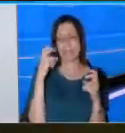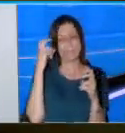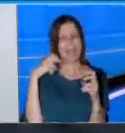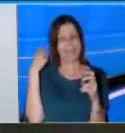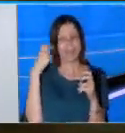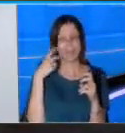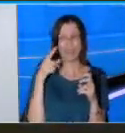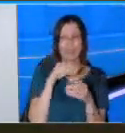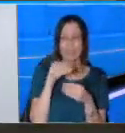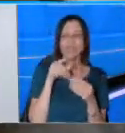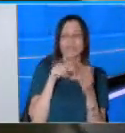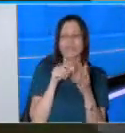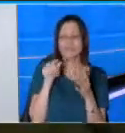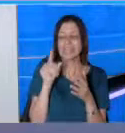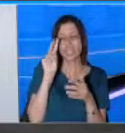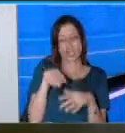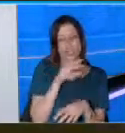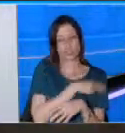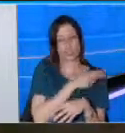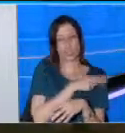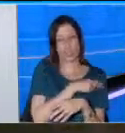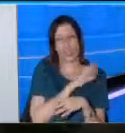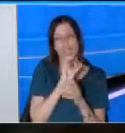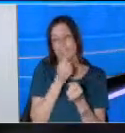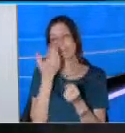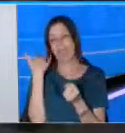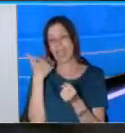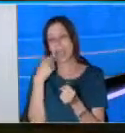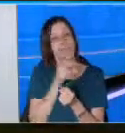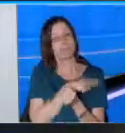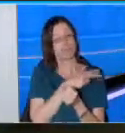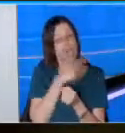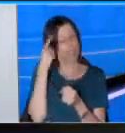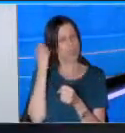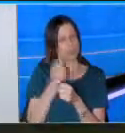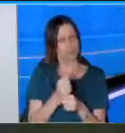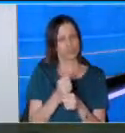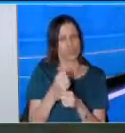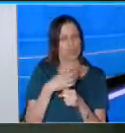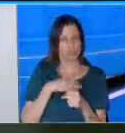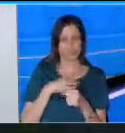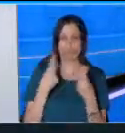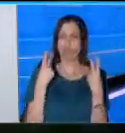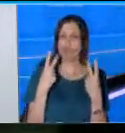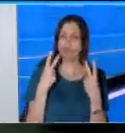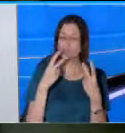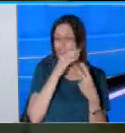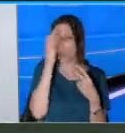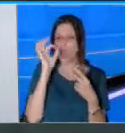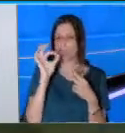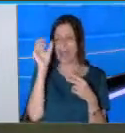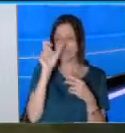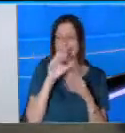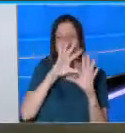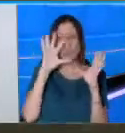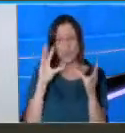בשביל זה יש משטרה. ואם הייתה משטרה נחושה, שאכפת לה מגורלם של אזרחיה כולם,